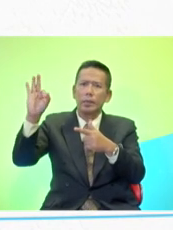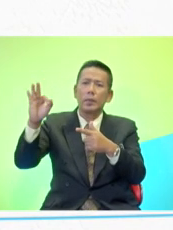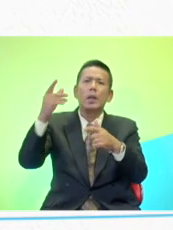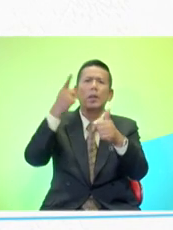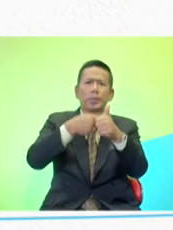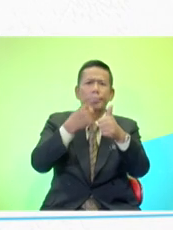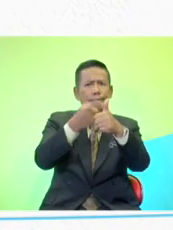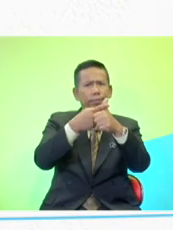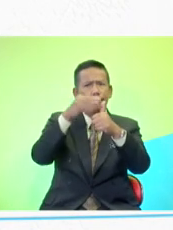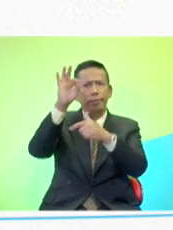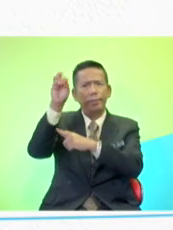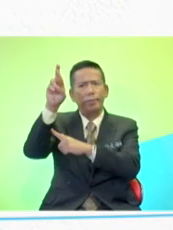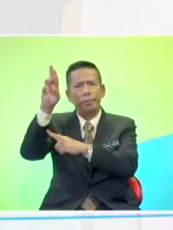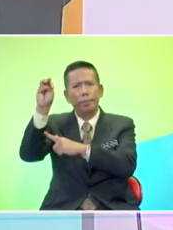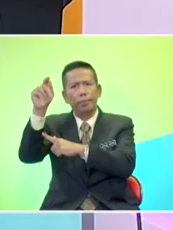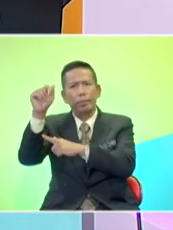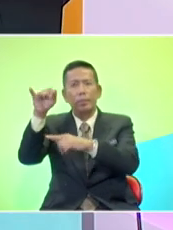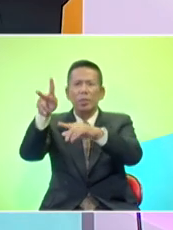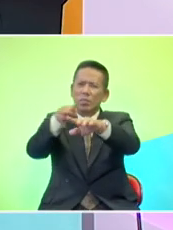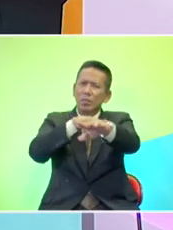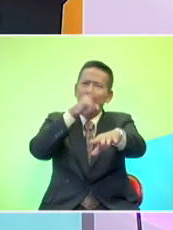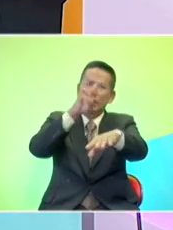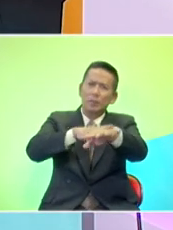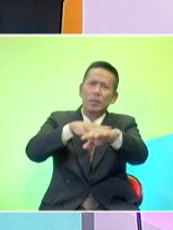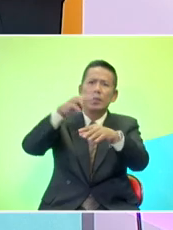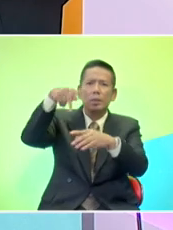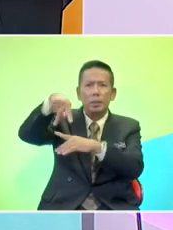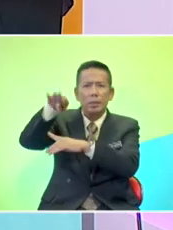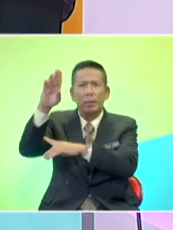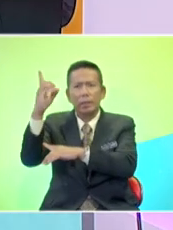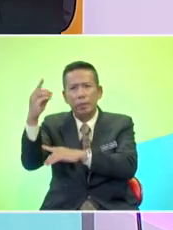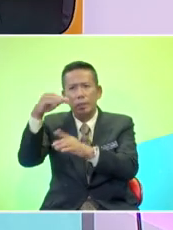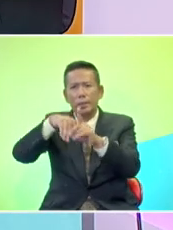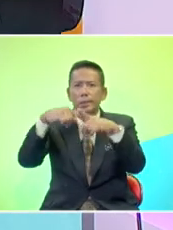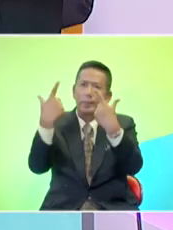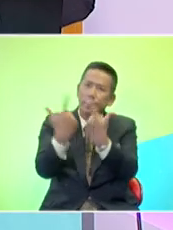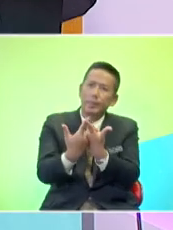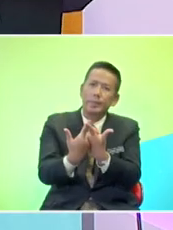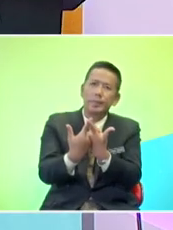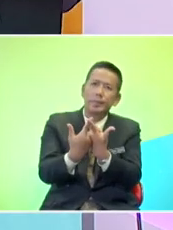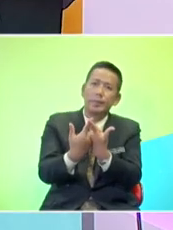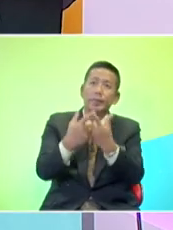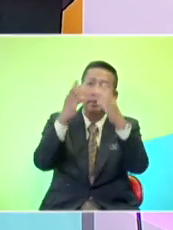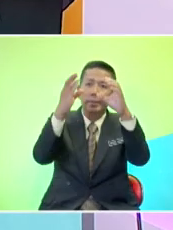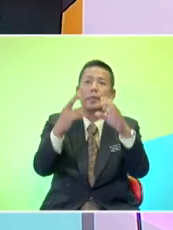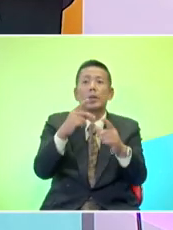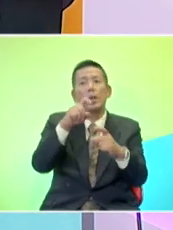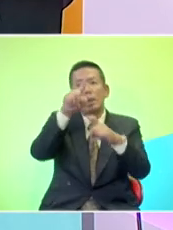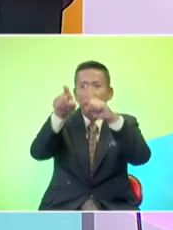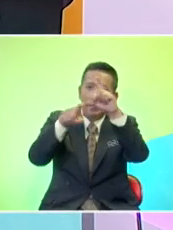sepanjang masa dalam tempo PBB di dalam kelas secara desain